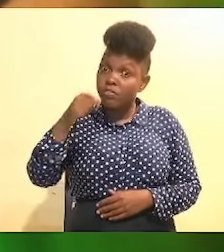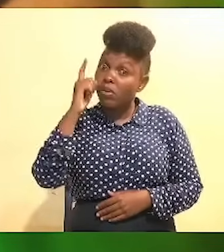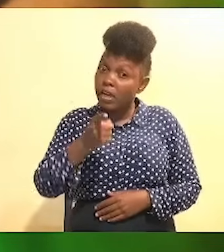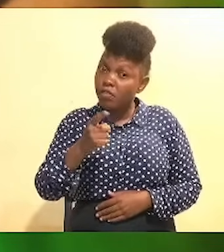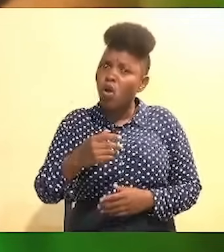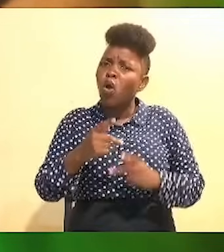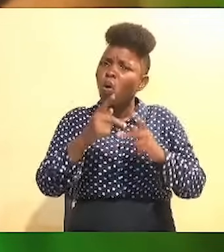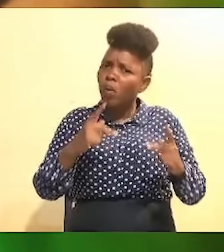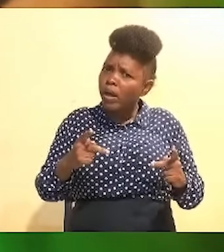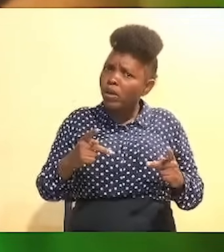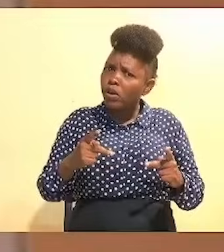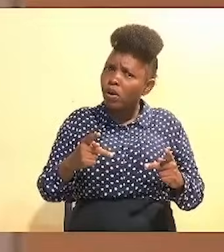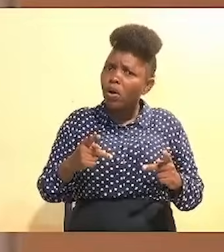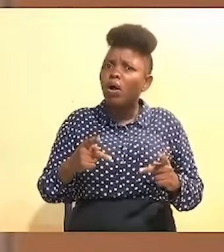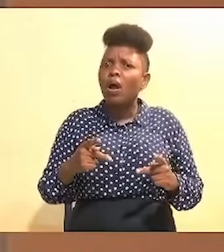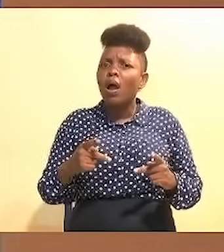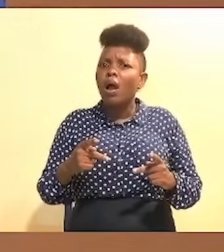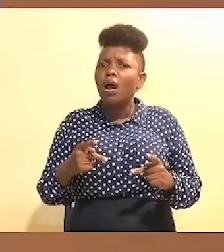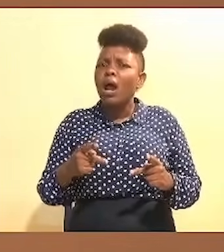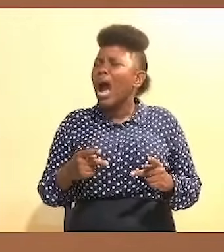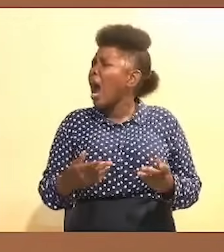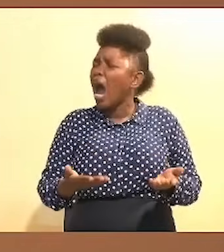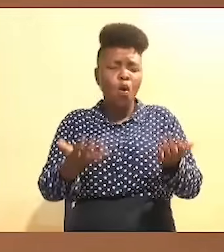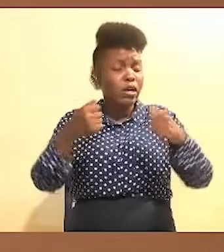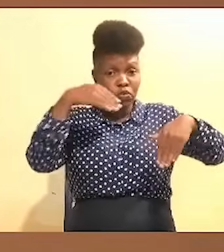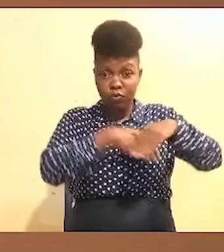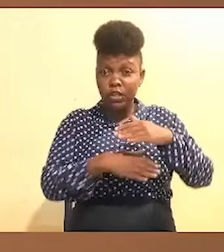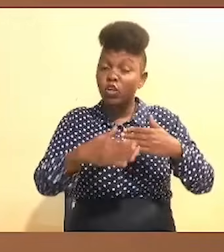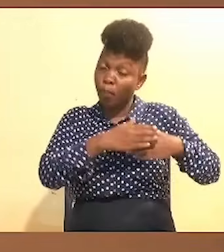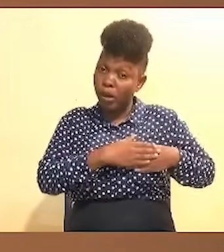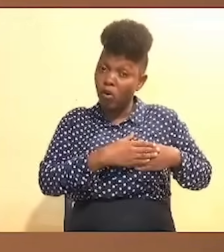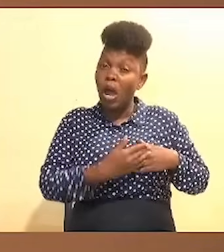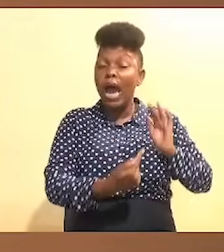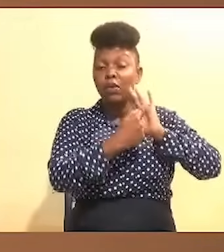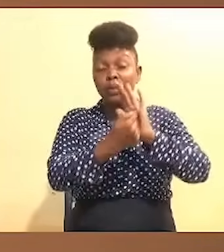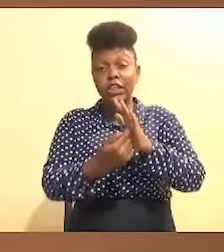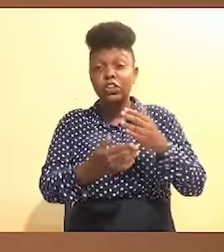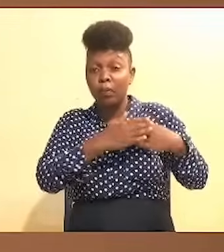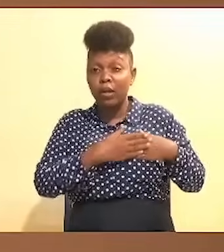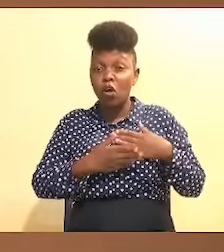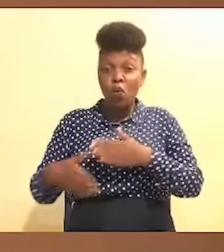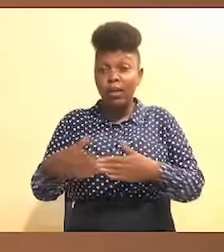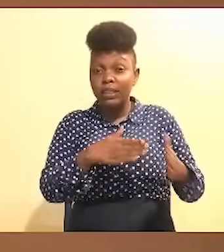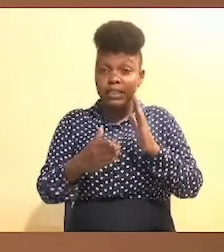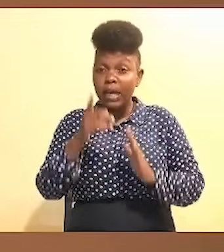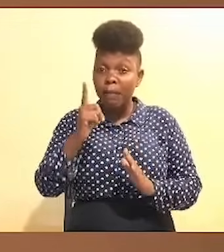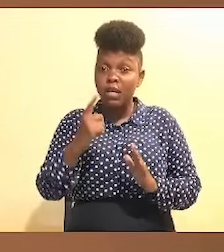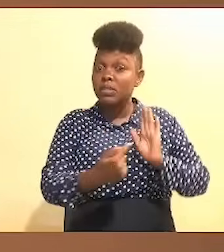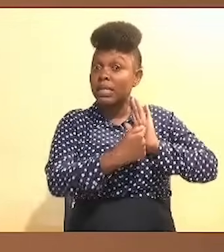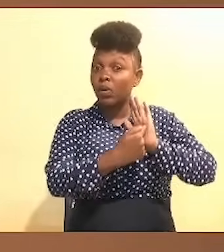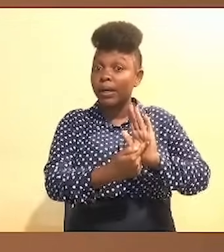Kwa ukitafuta kwamba aonyeshe upendo, hawezi kujificha. Ataonyesha upendo kwa njia zile ambazo